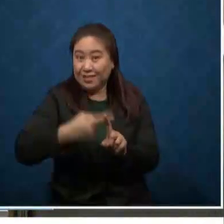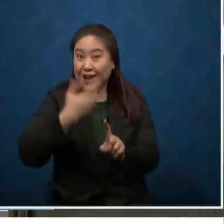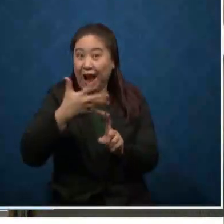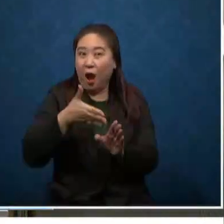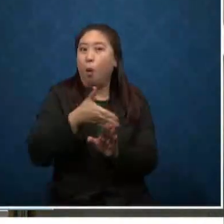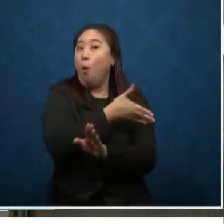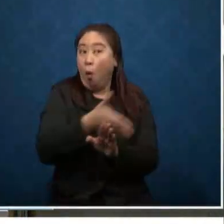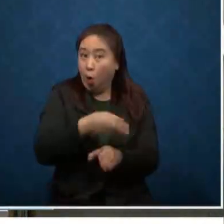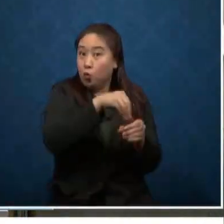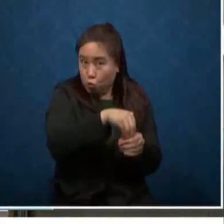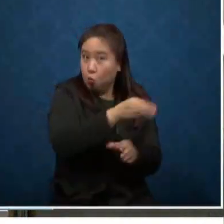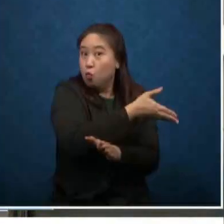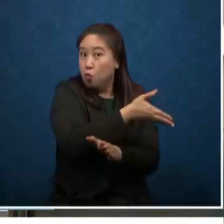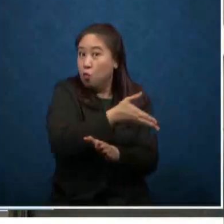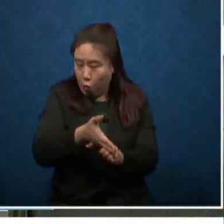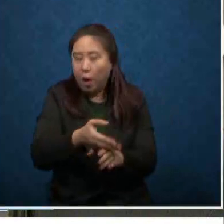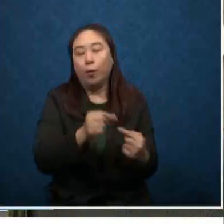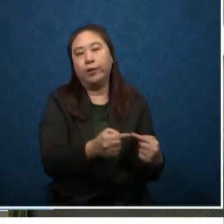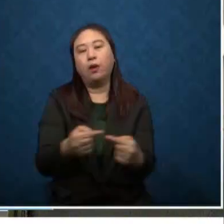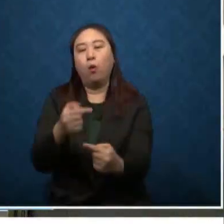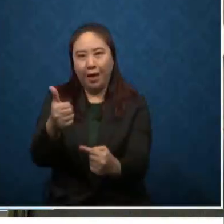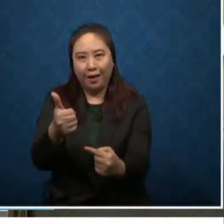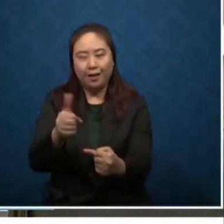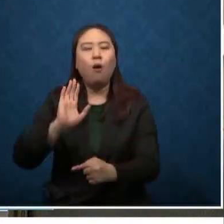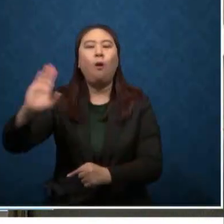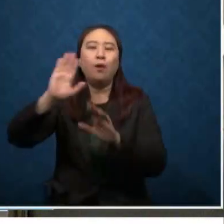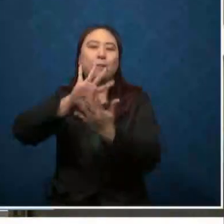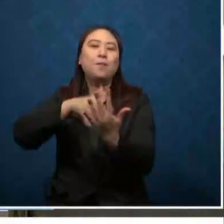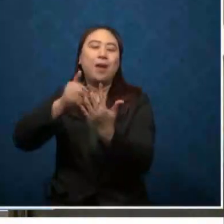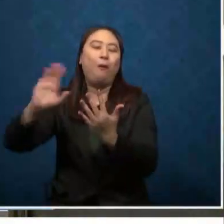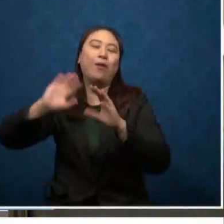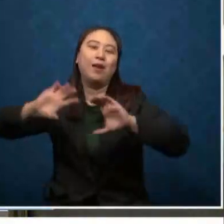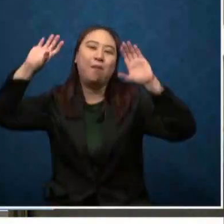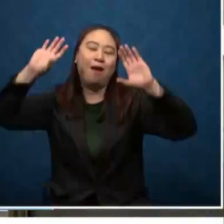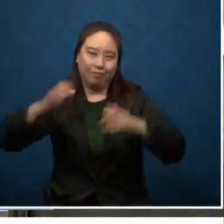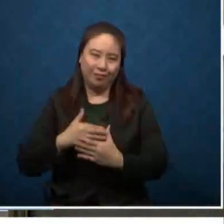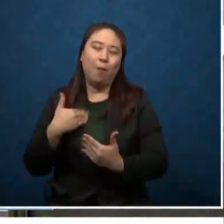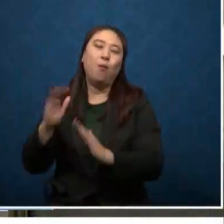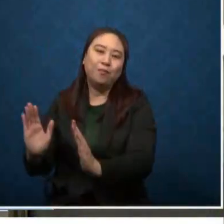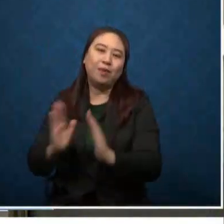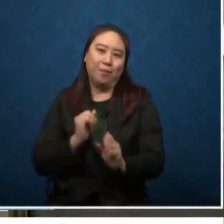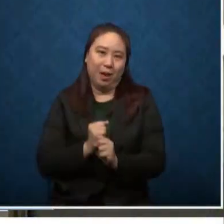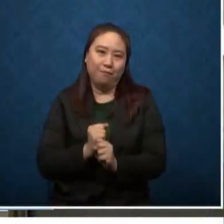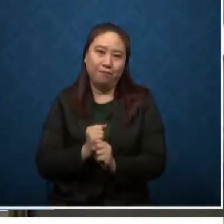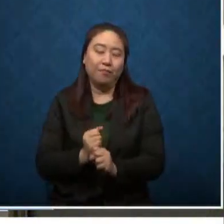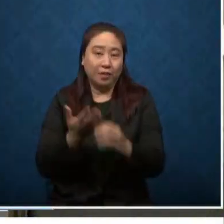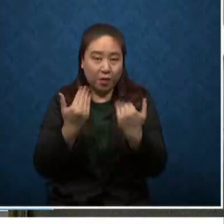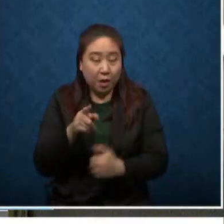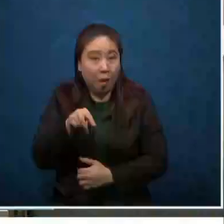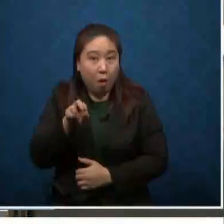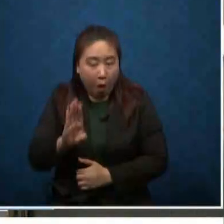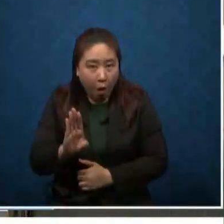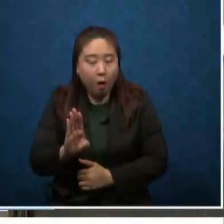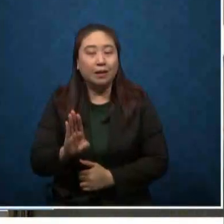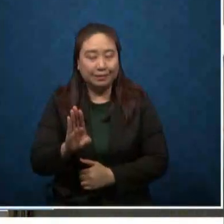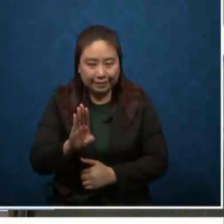ัฐบานะครั ผมไปรทําต่อ เรียทอาจาร์สังสิธงั้วันนี้ตามพระเย็มหยดอุทยาณ 4,200 กชุมชนได้รบ